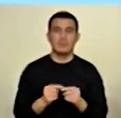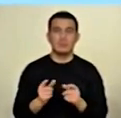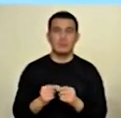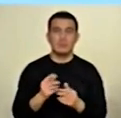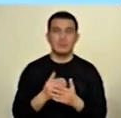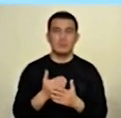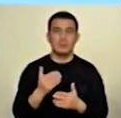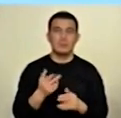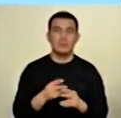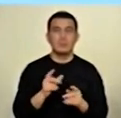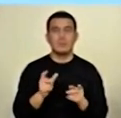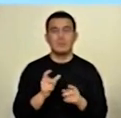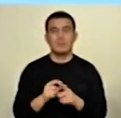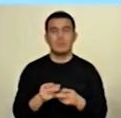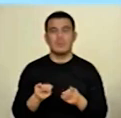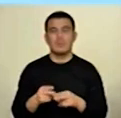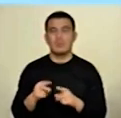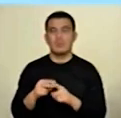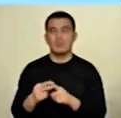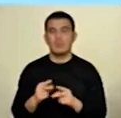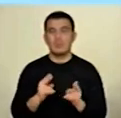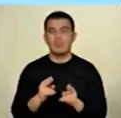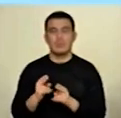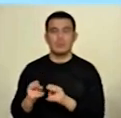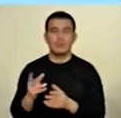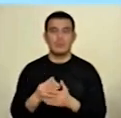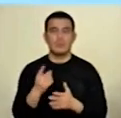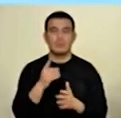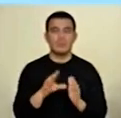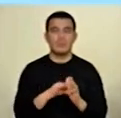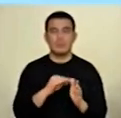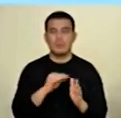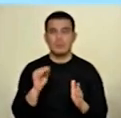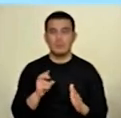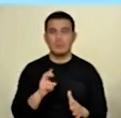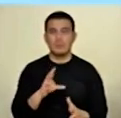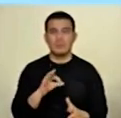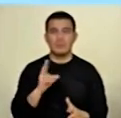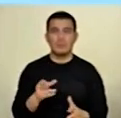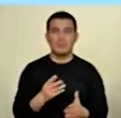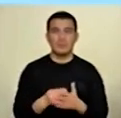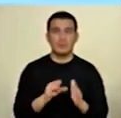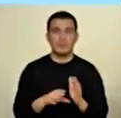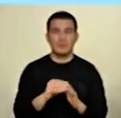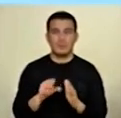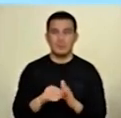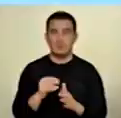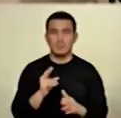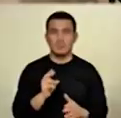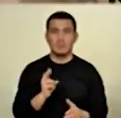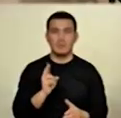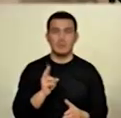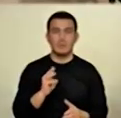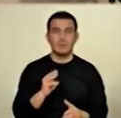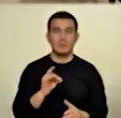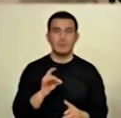va qolgan qismini ham xuddi shu ketma-ketlikda birinchi nusxasini olamiz va blog qismida qolgan qismni belgilab Ctrl V